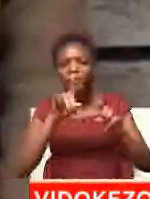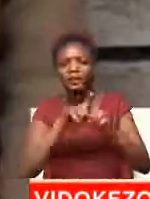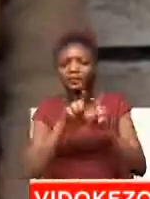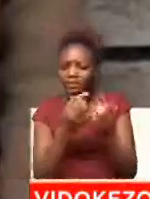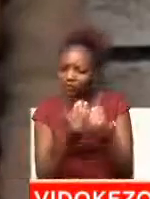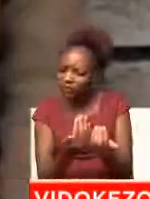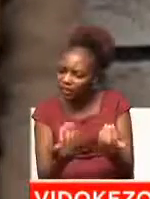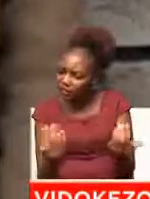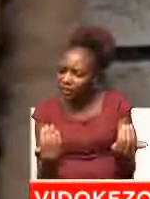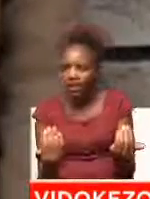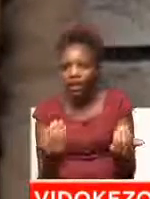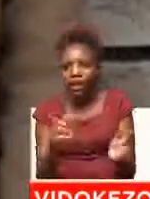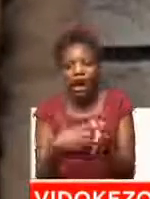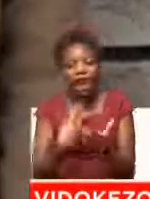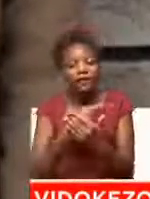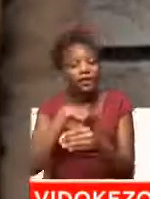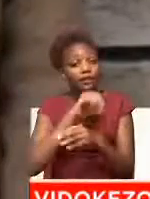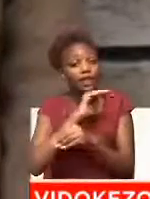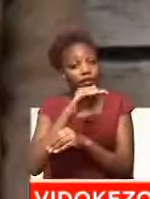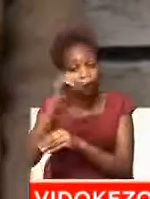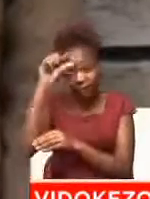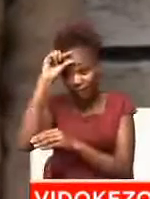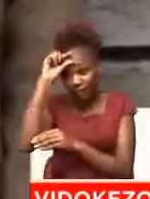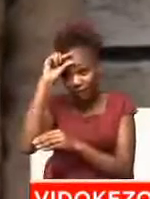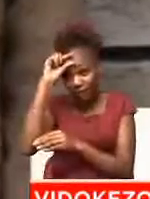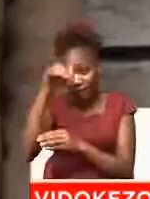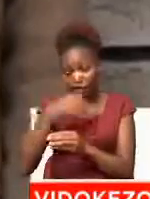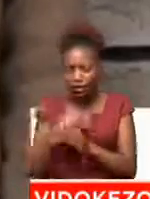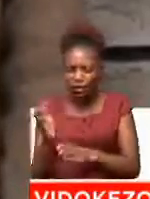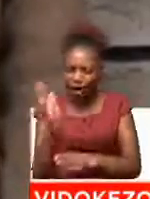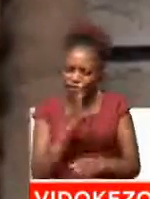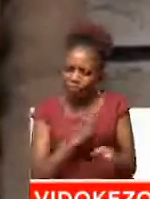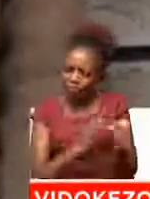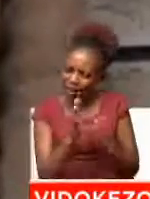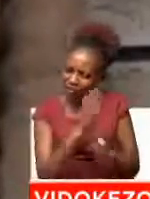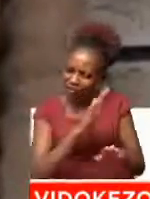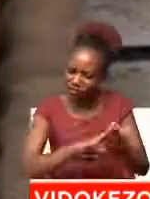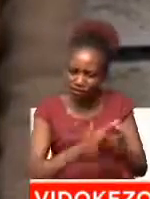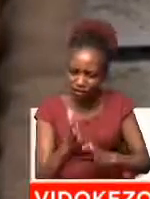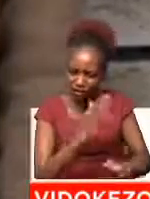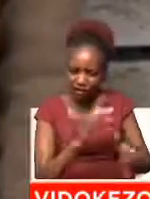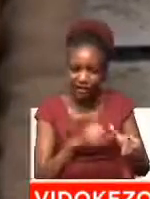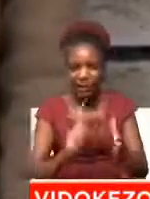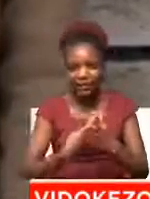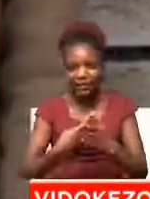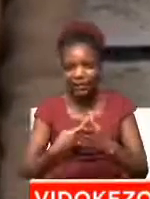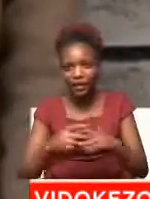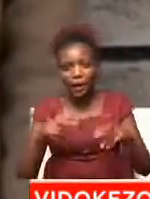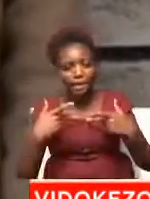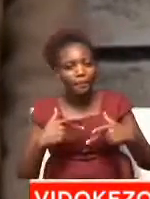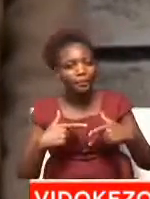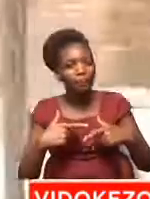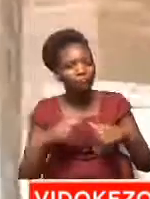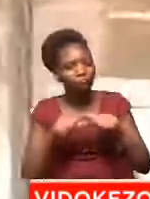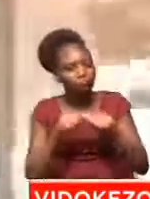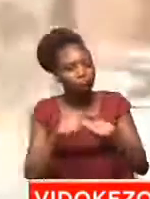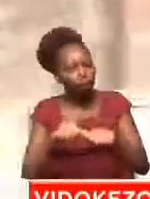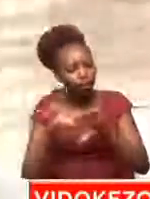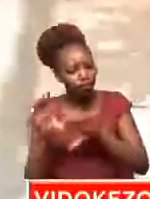wako, na tunaomba kwamba serikali iweke mikakati ya kutosha ili wananchi wasiendelee kuathirika,